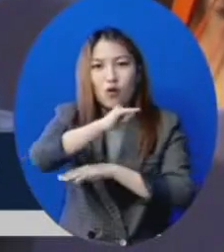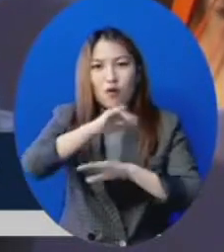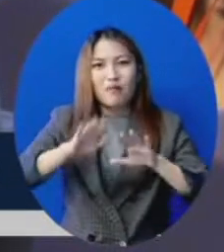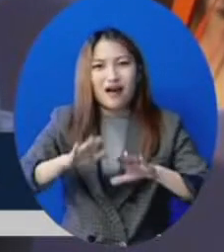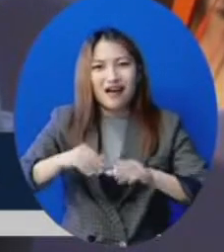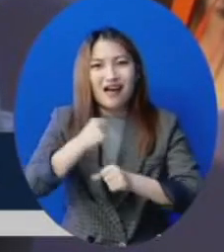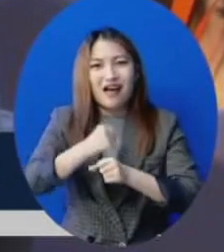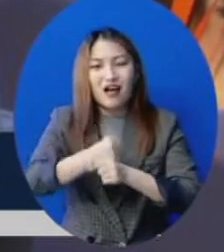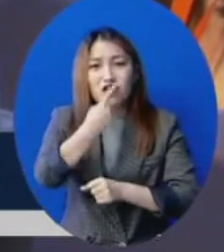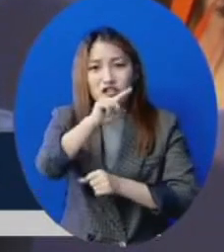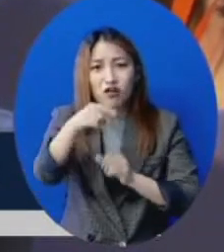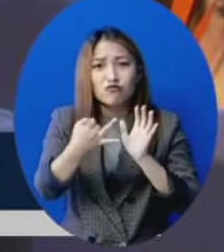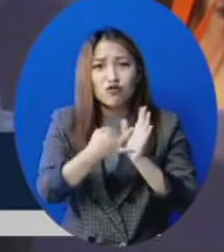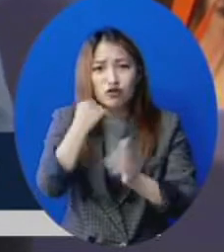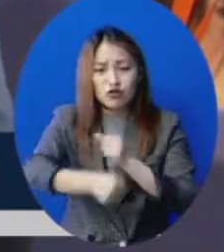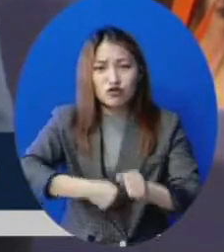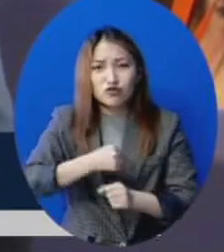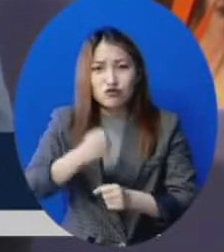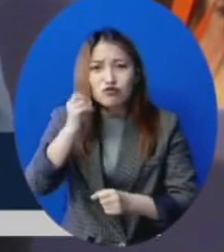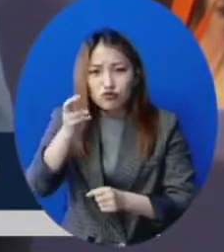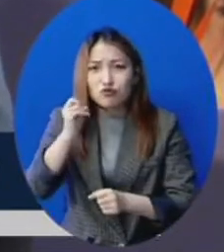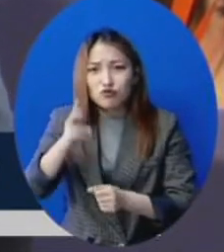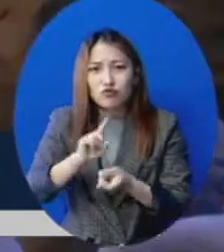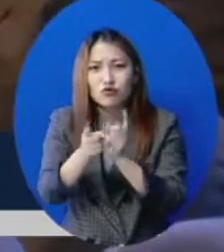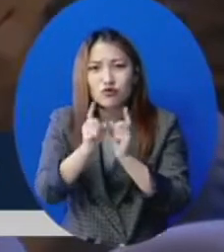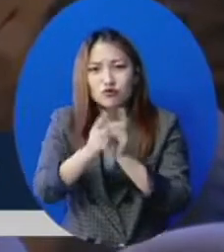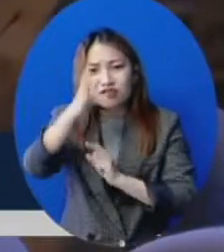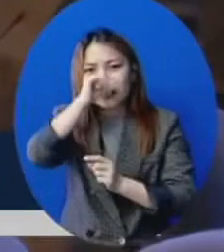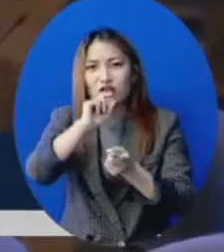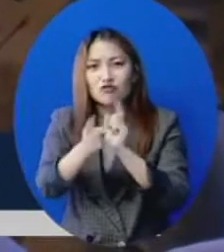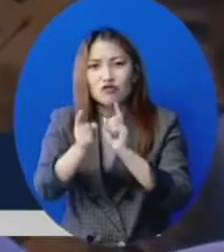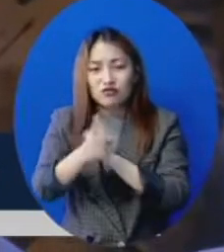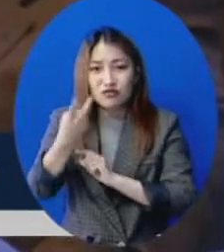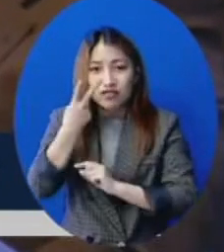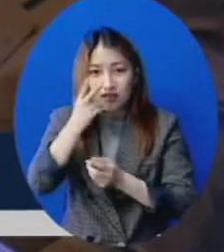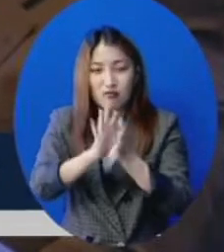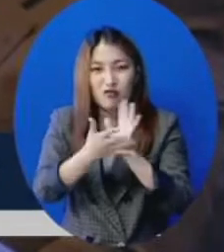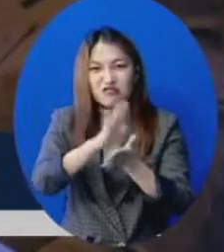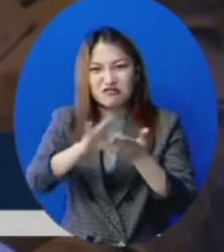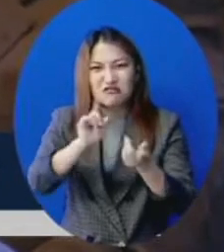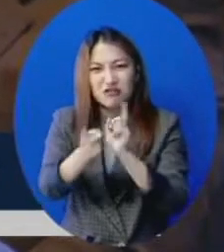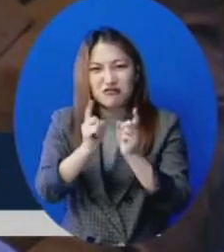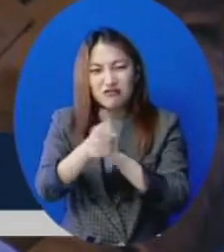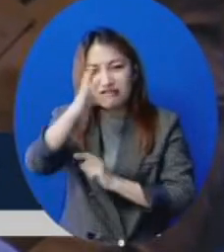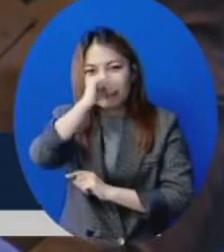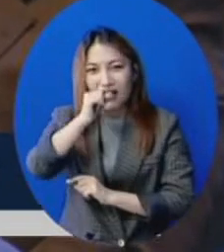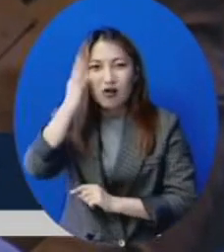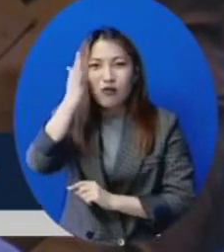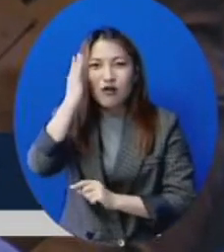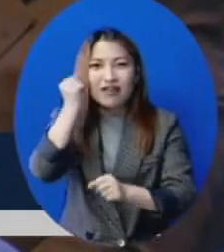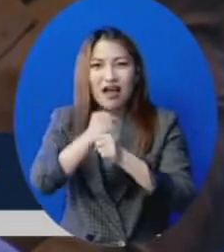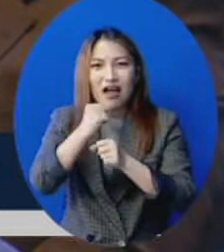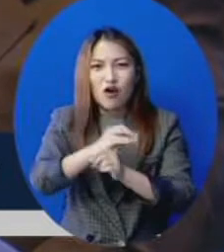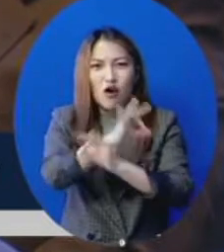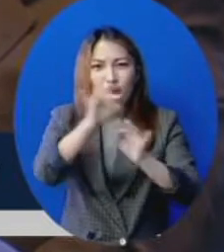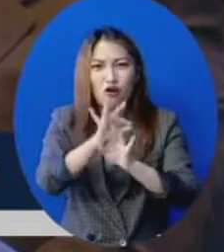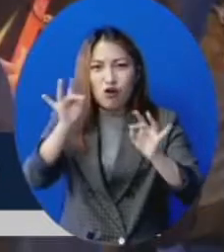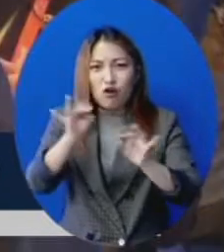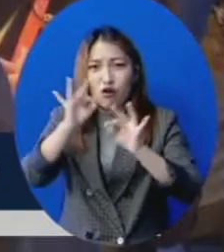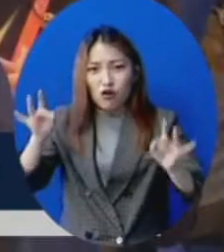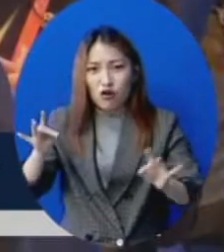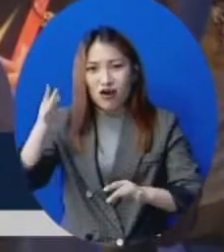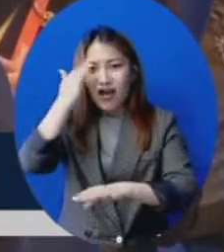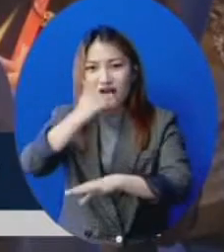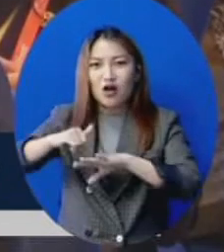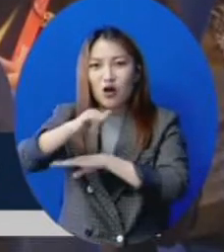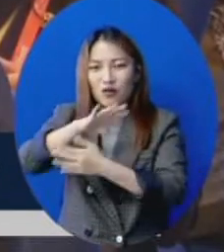хугацаа 1.7 жил байсан. Салбарын сайд бүр гарч ирээд өөр бодлого хэрэгжүүлдгээс үндсэндээ гадаадын хөрөнгө оруулагчид